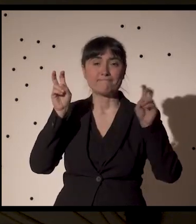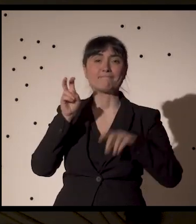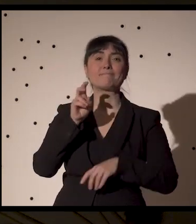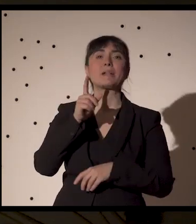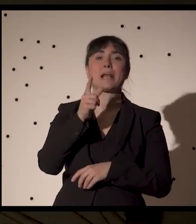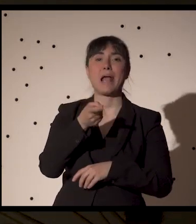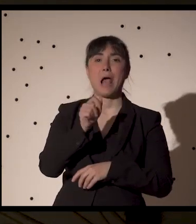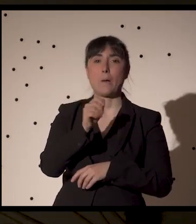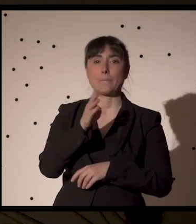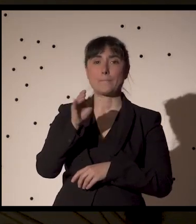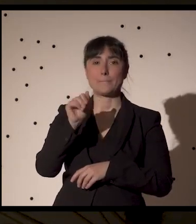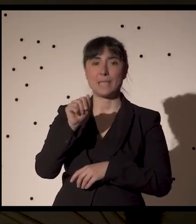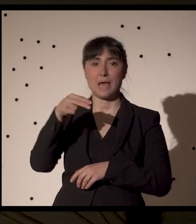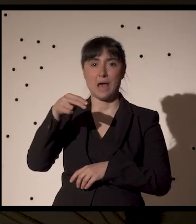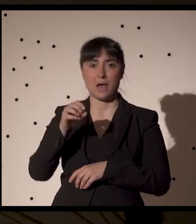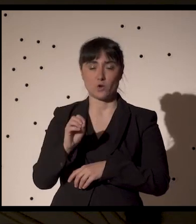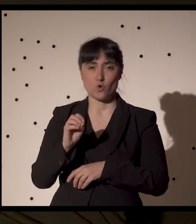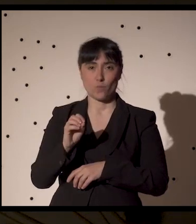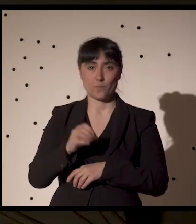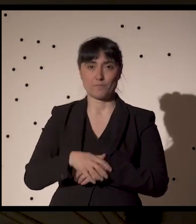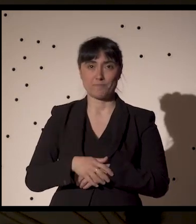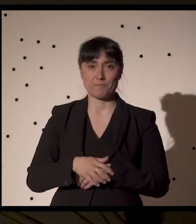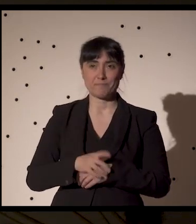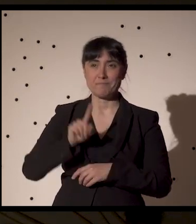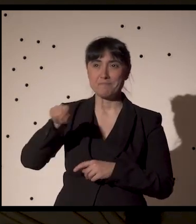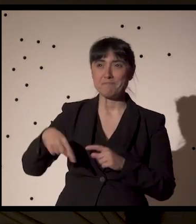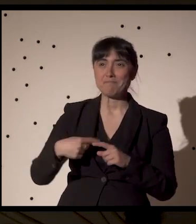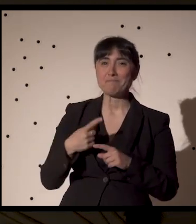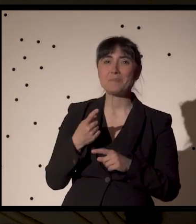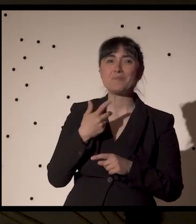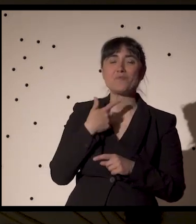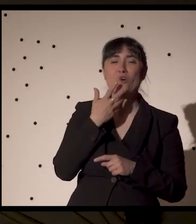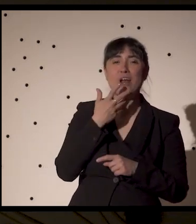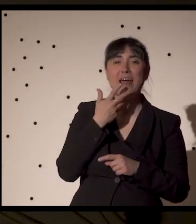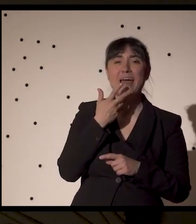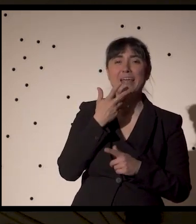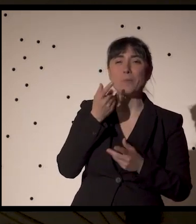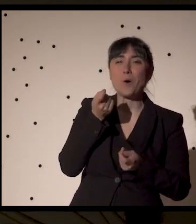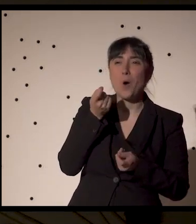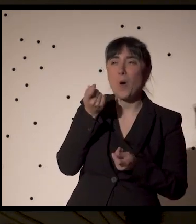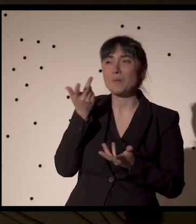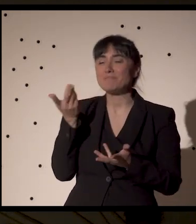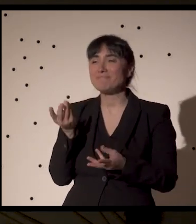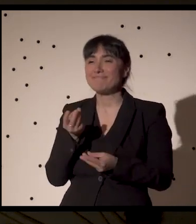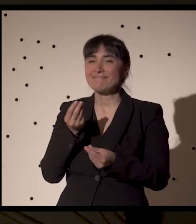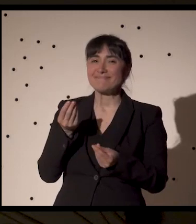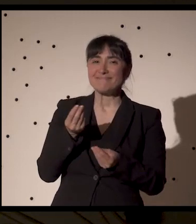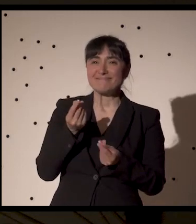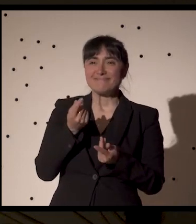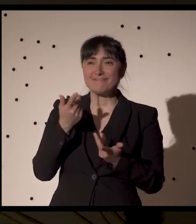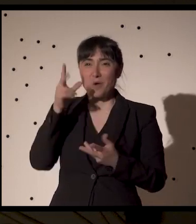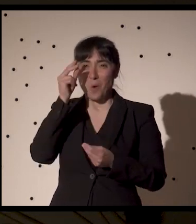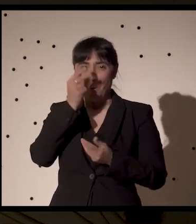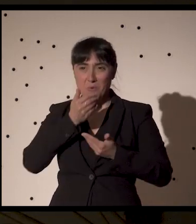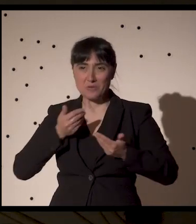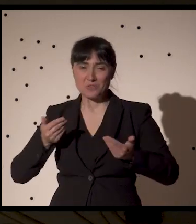piace segnalare una sorta di aria di familiarità a sottolineare anche